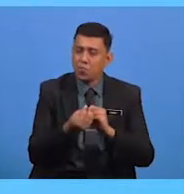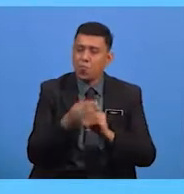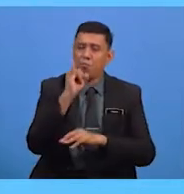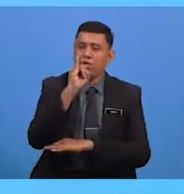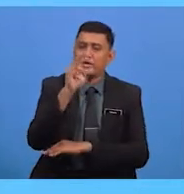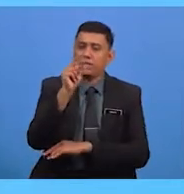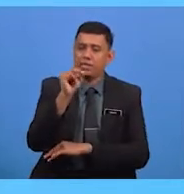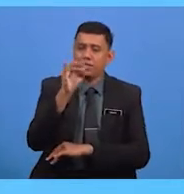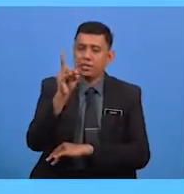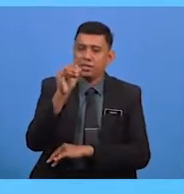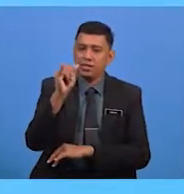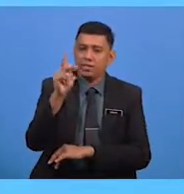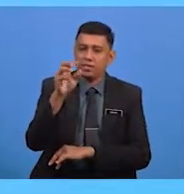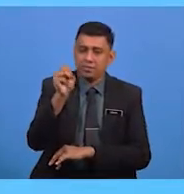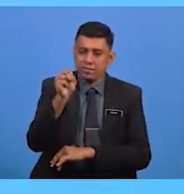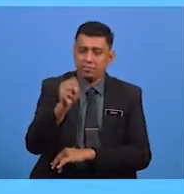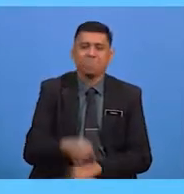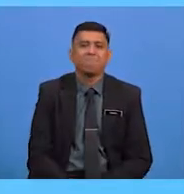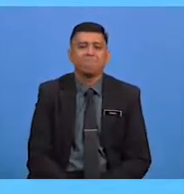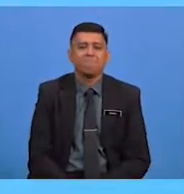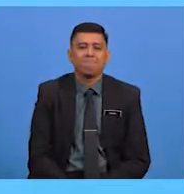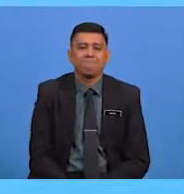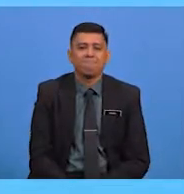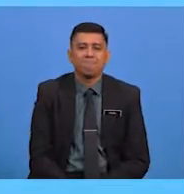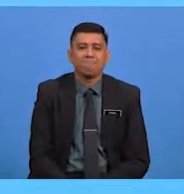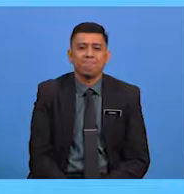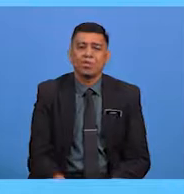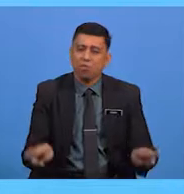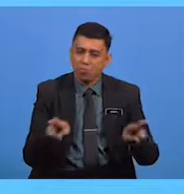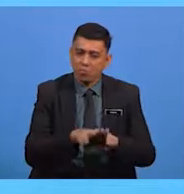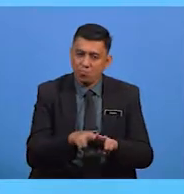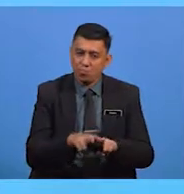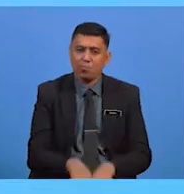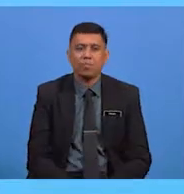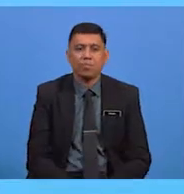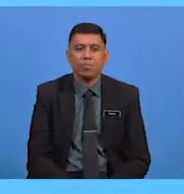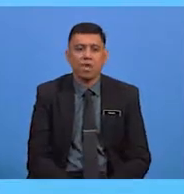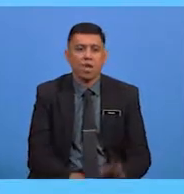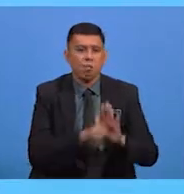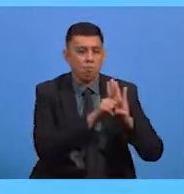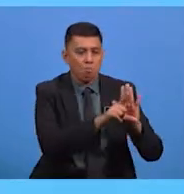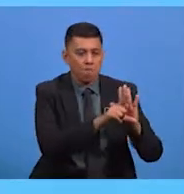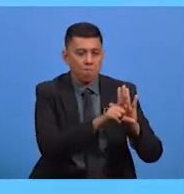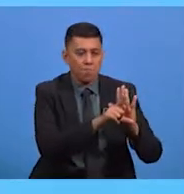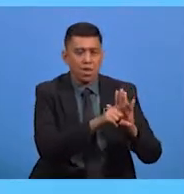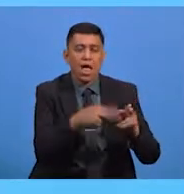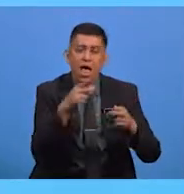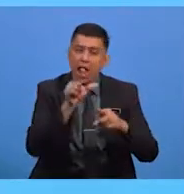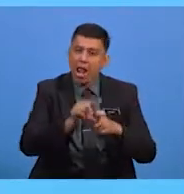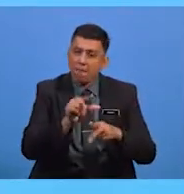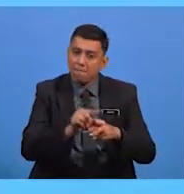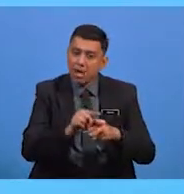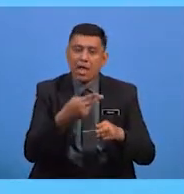indeks kepada setiap kotak. Seumpama kita memberikan label nombor pada setiap